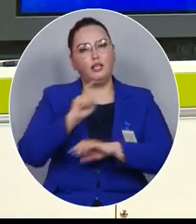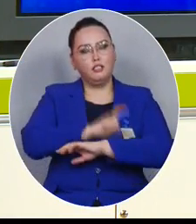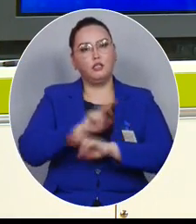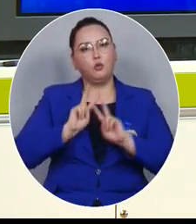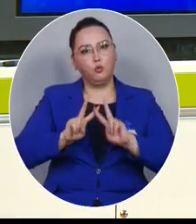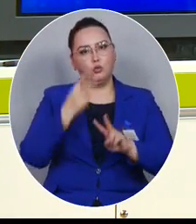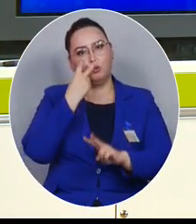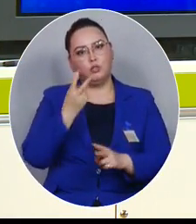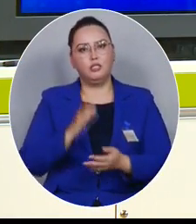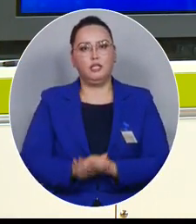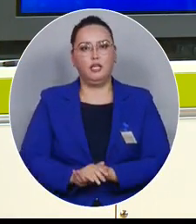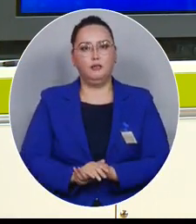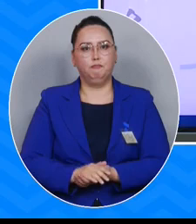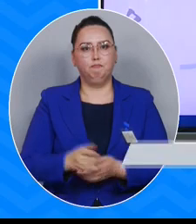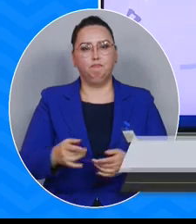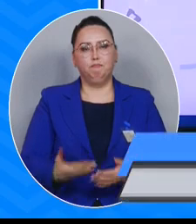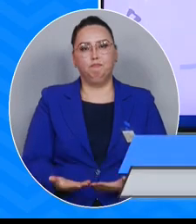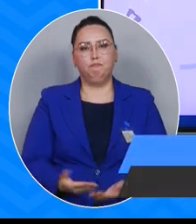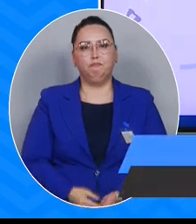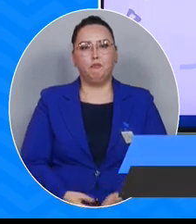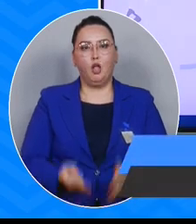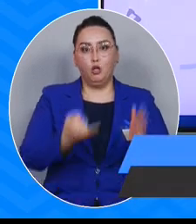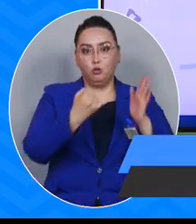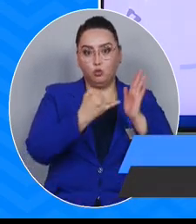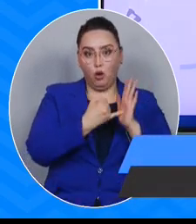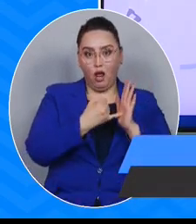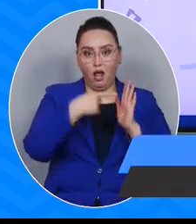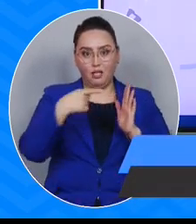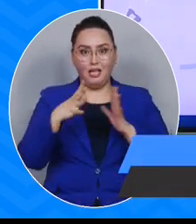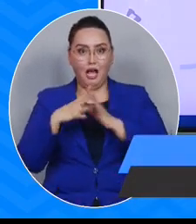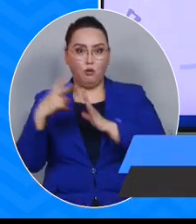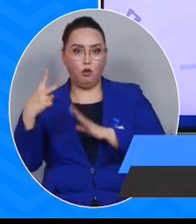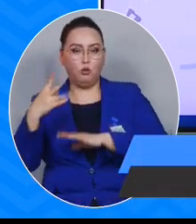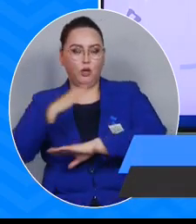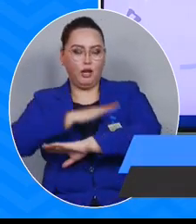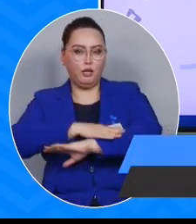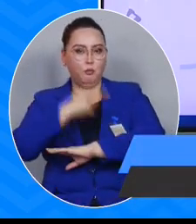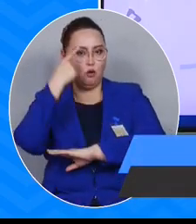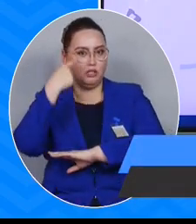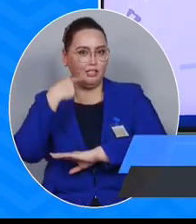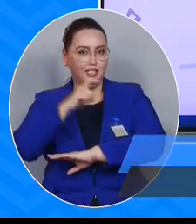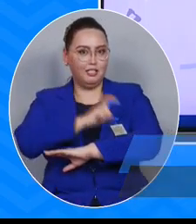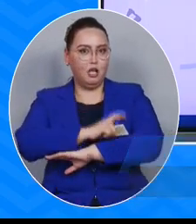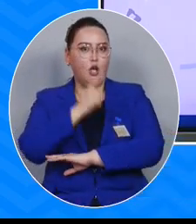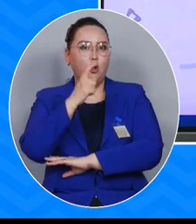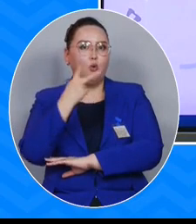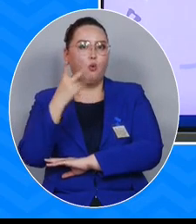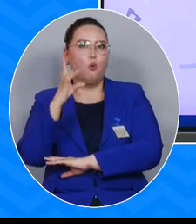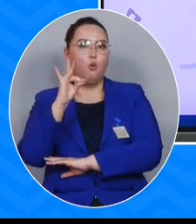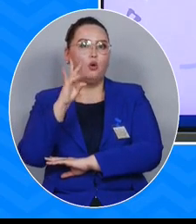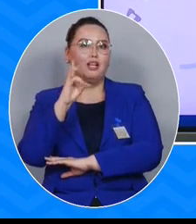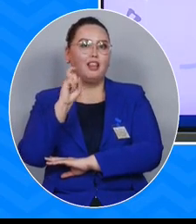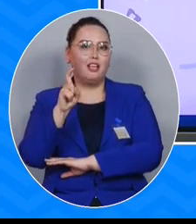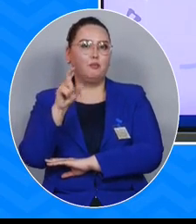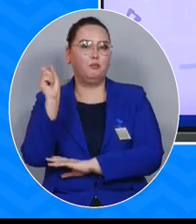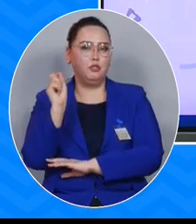үхтүүдэй дэлэгсэндэй артан саугаараа. Зургаага сару өрдгарайн хүртлэй Монгол хэлэн хэлэн хэджиэлээр хүрнэм бэчээх, дүрсэлэм бэчээх,